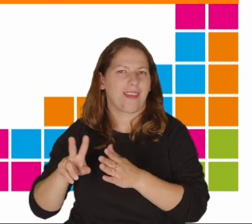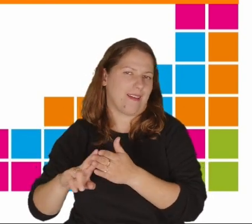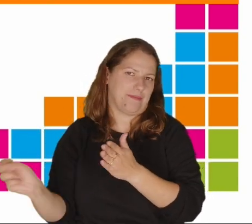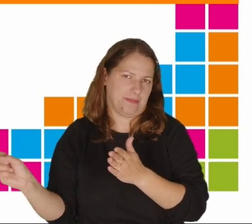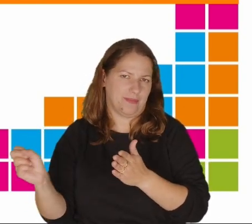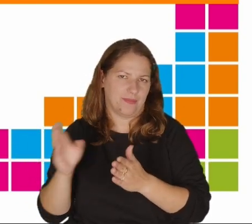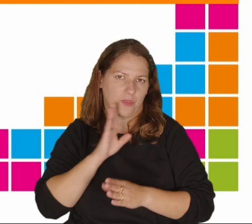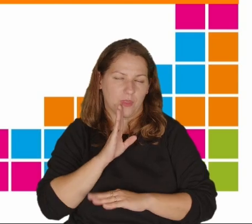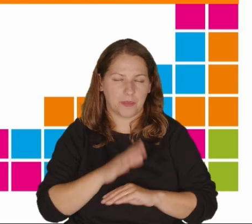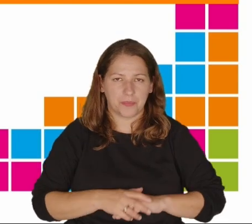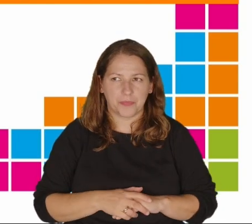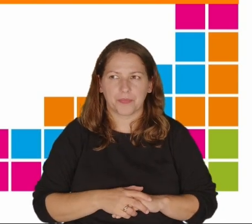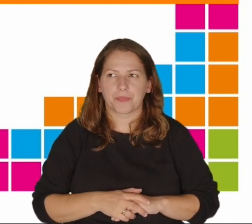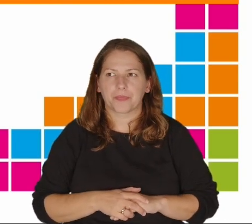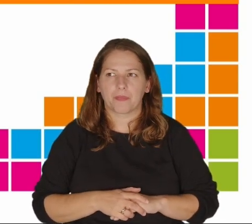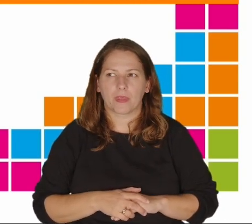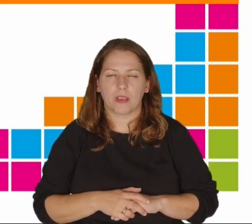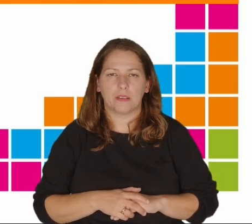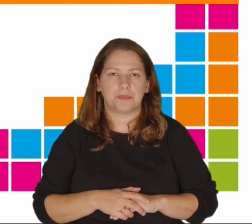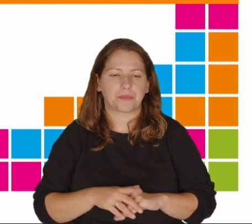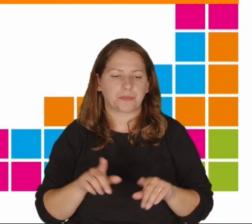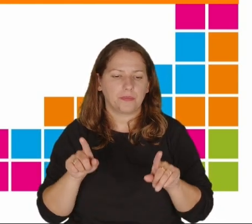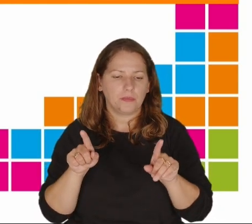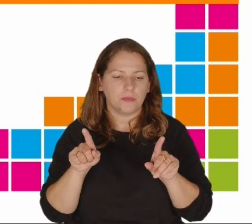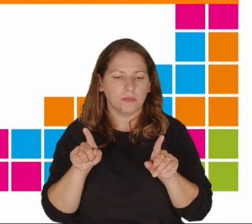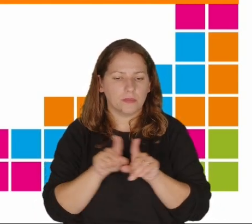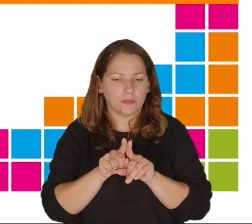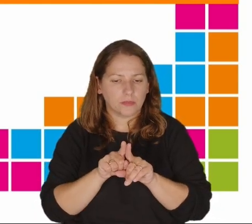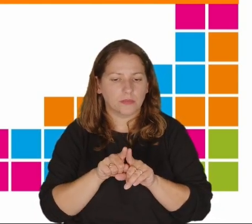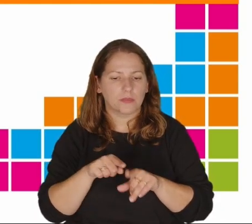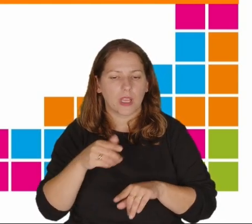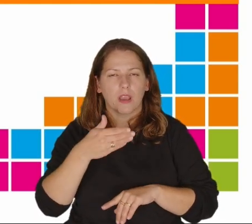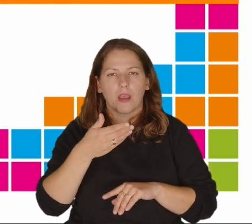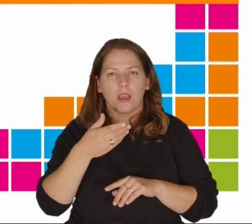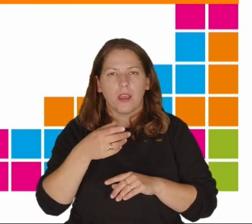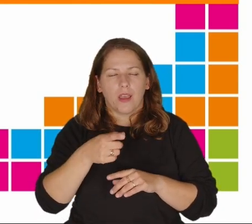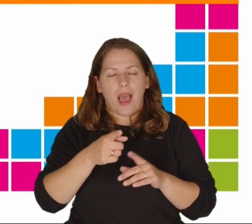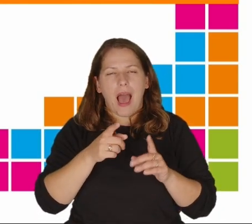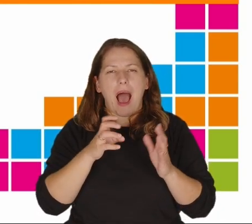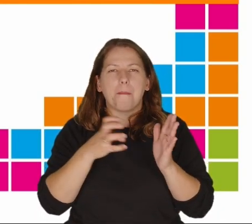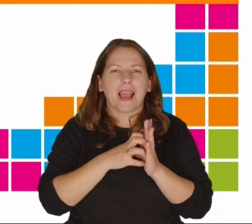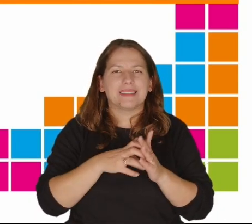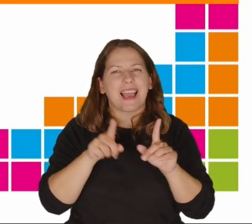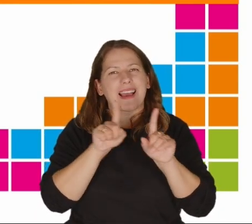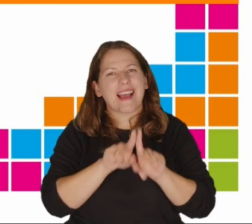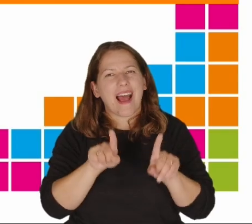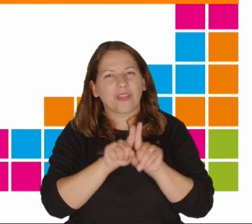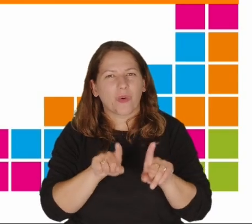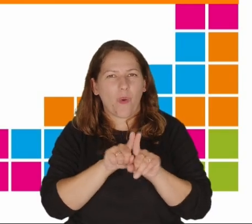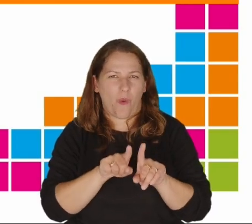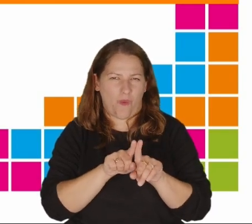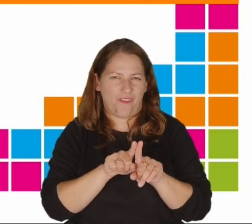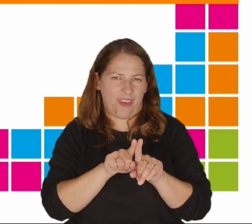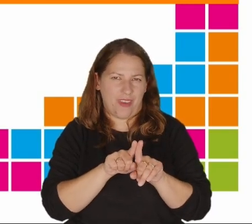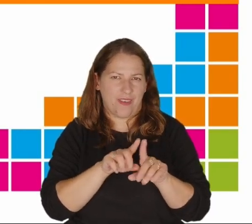No i też ta monetaryzacja seksu, aplikacje randkowe, które pozwalają na impulsywne i